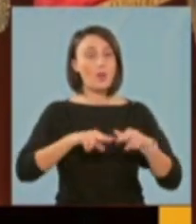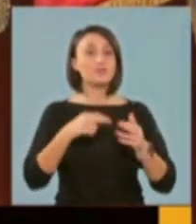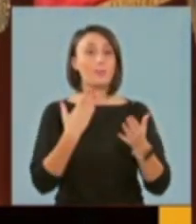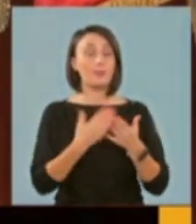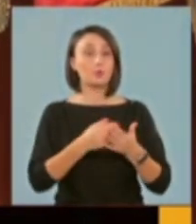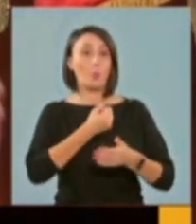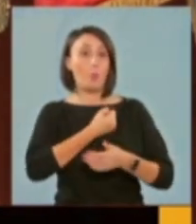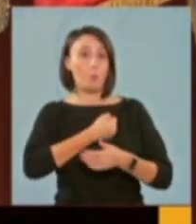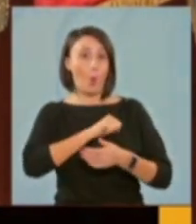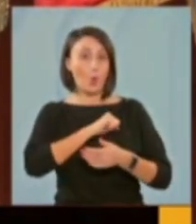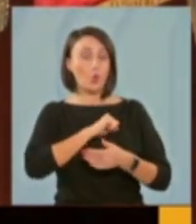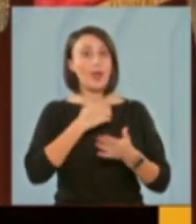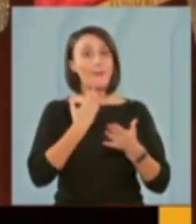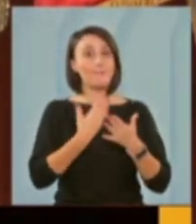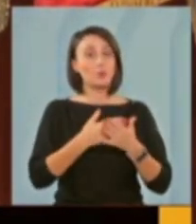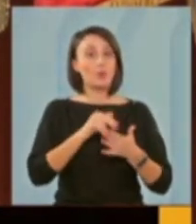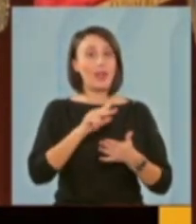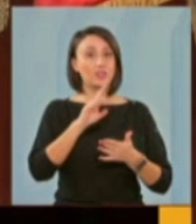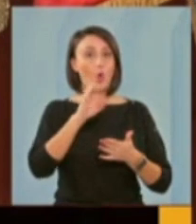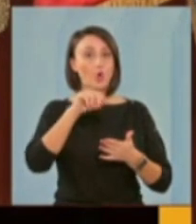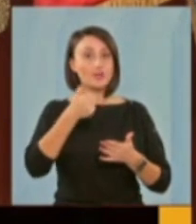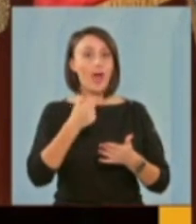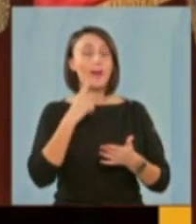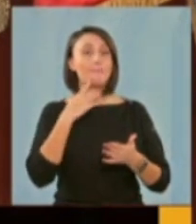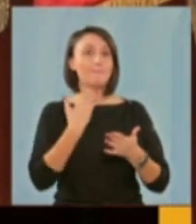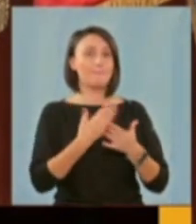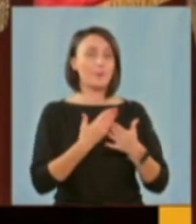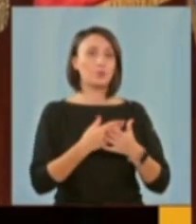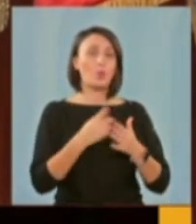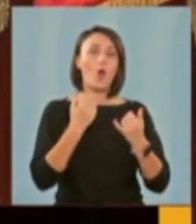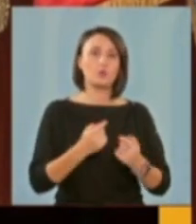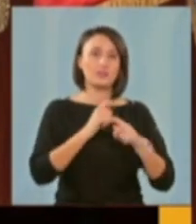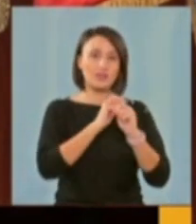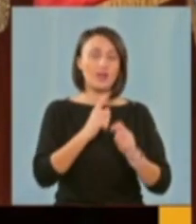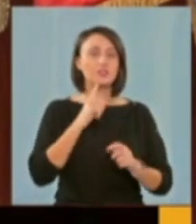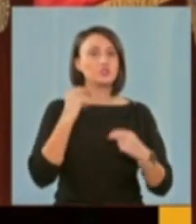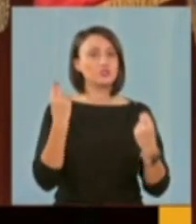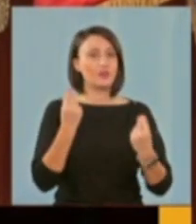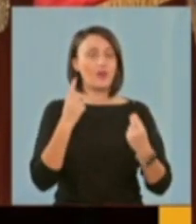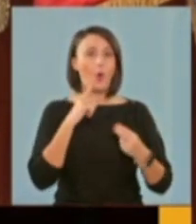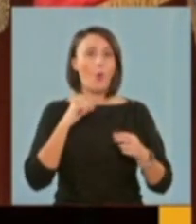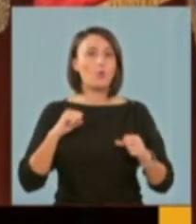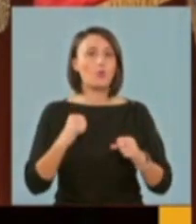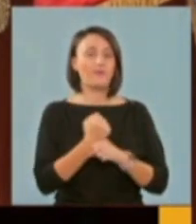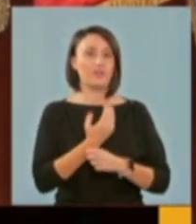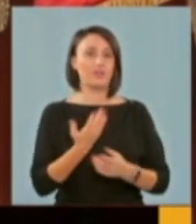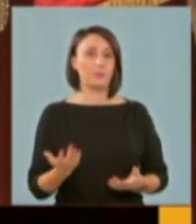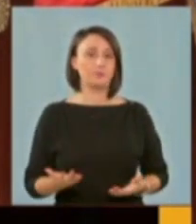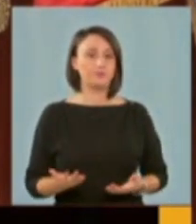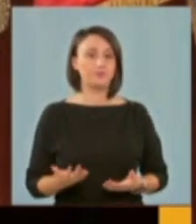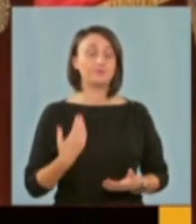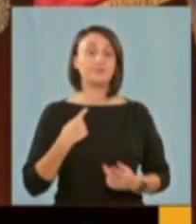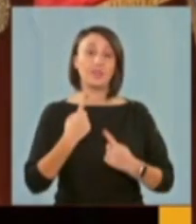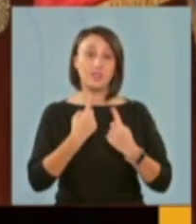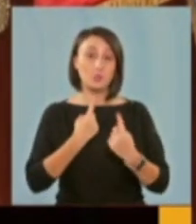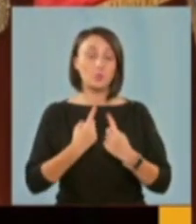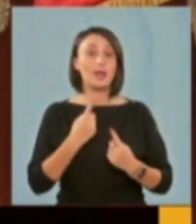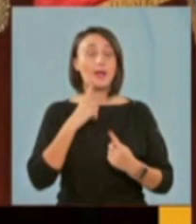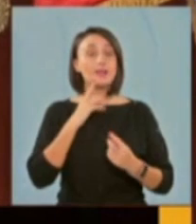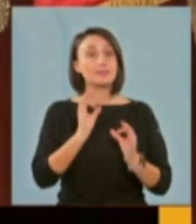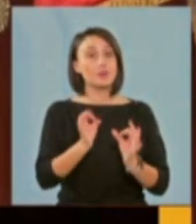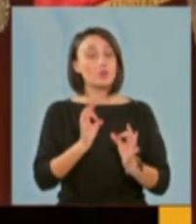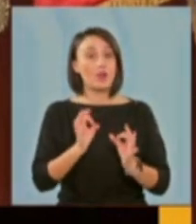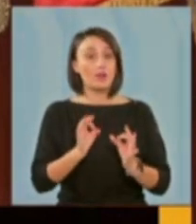pentru Polonia, pentru Letonia, Lituania, pentru țările care în acest moment sunt supuse unei agresiuni. Discuția